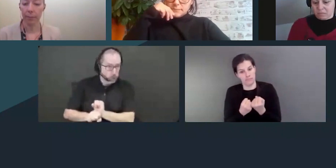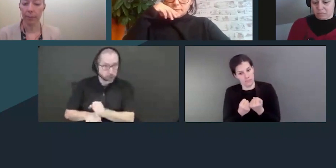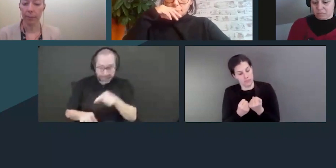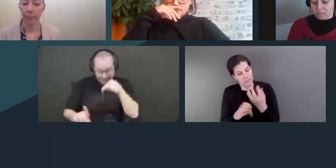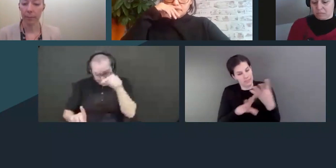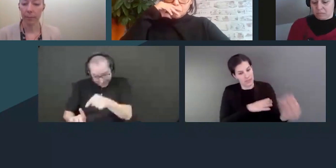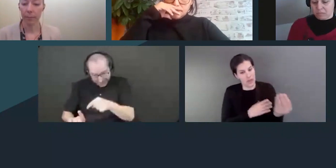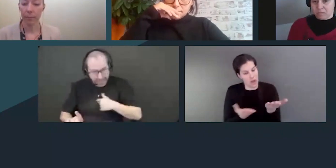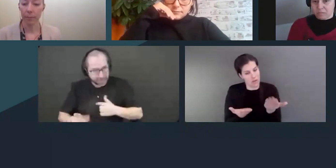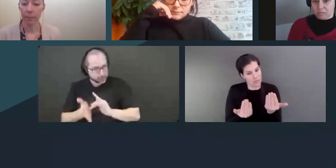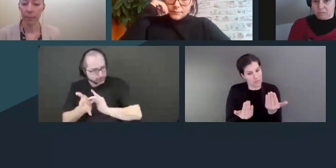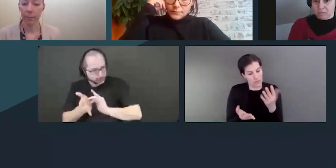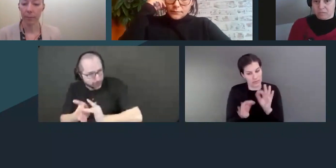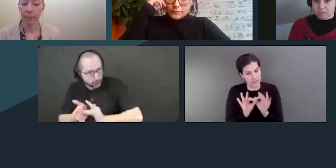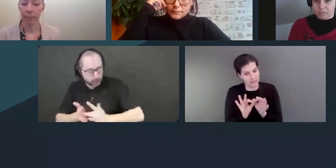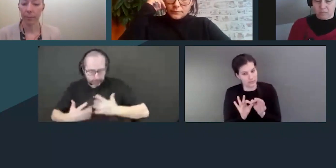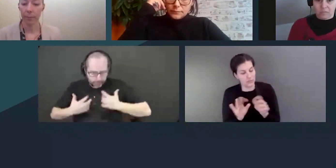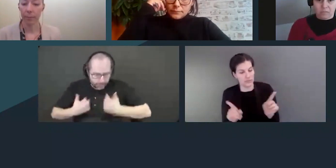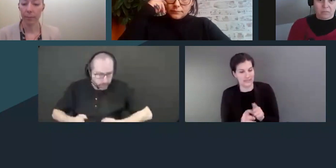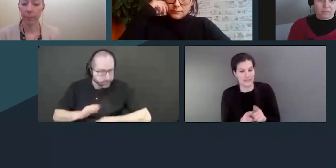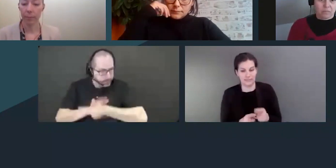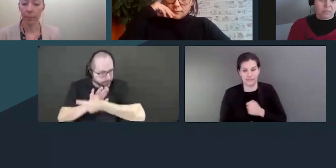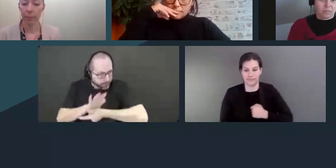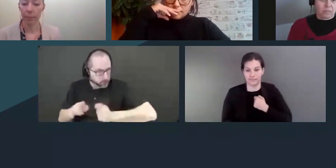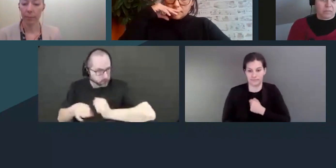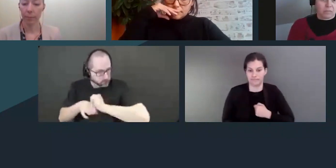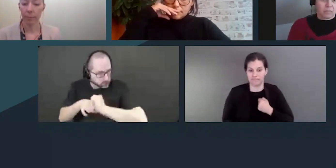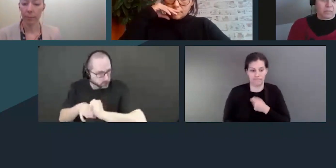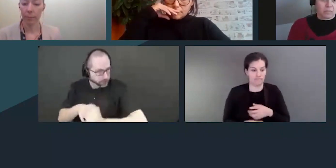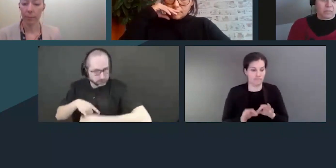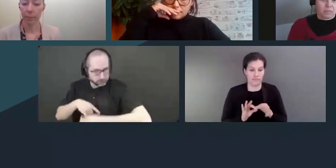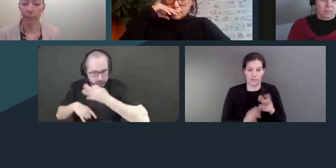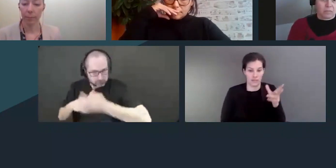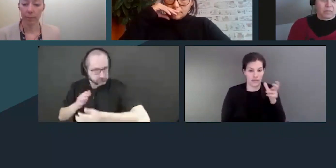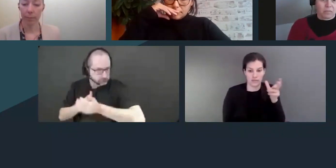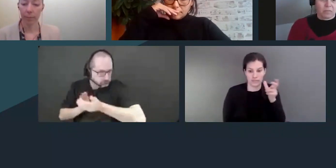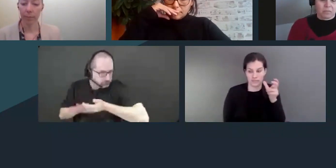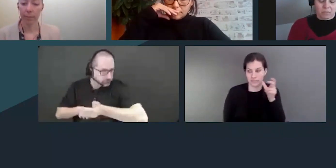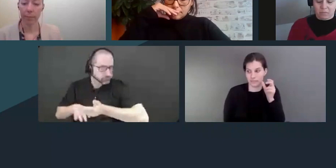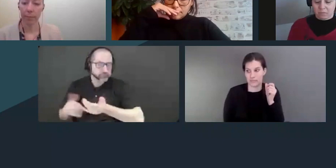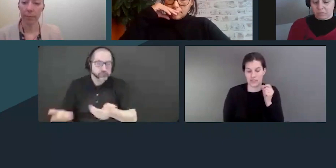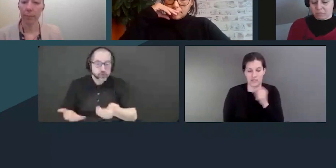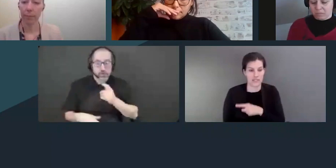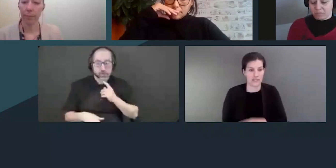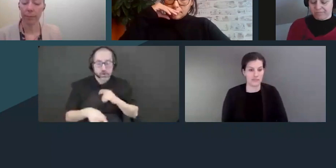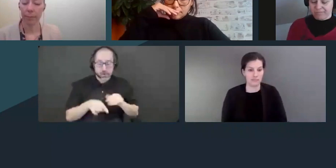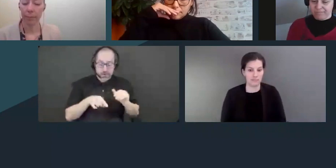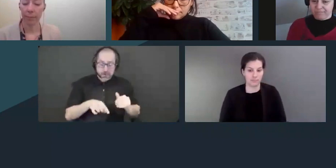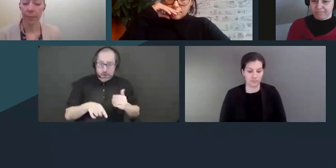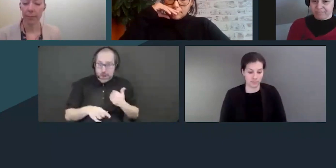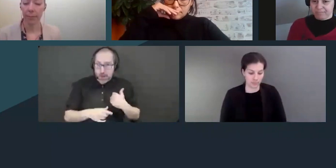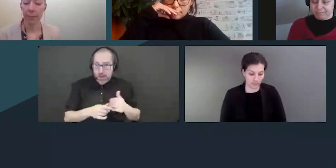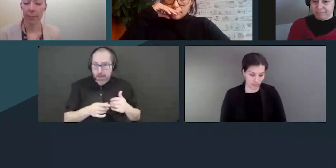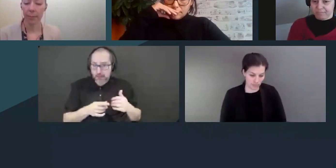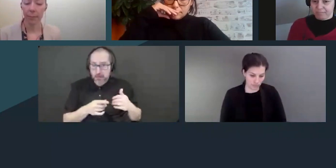a l'autorité de la langue pour ce qui est de la protection, pour la coordination, pour le suivi,